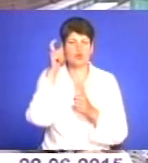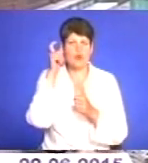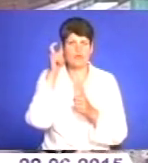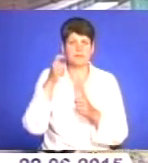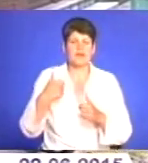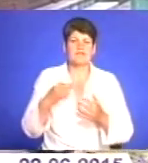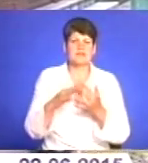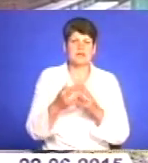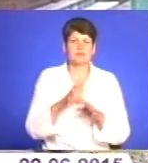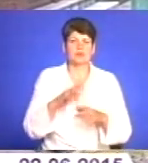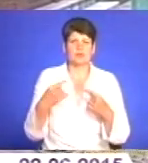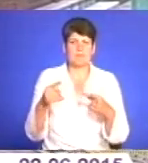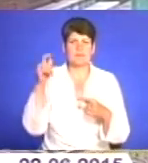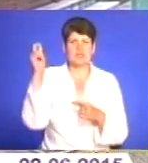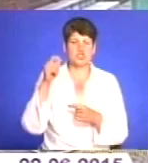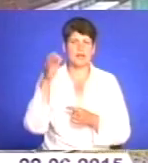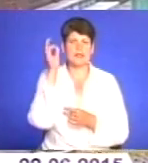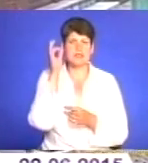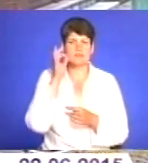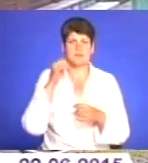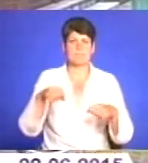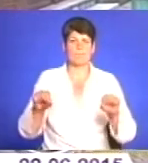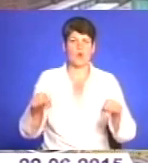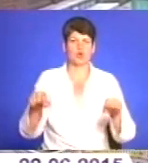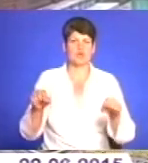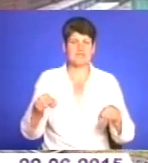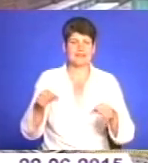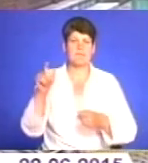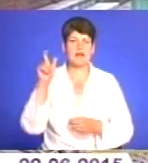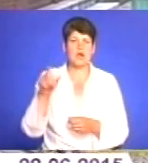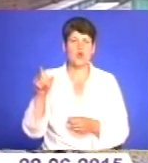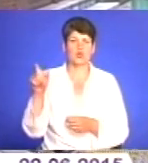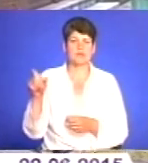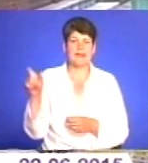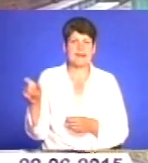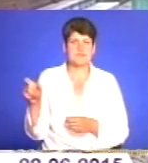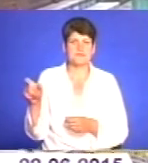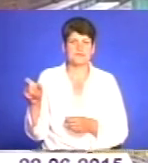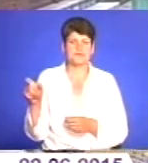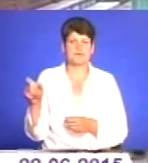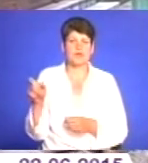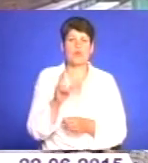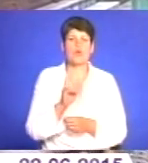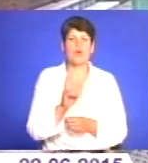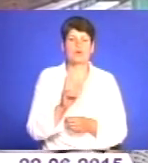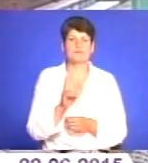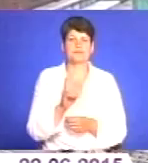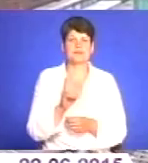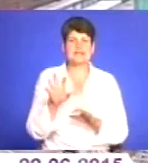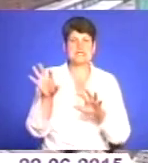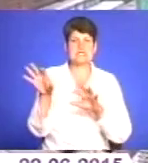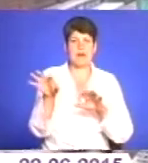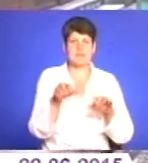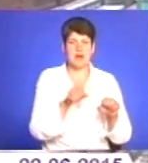що було. Приїжджали німці, значить, мотоциклом, значить, людей, як каже, кого